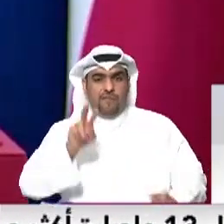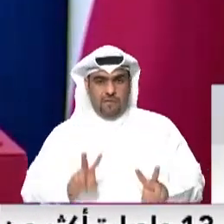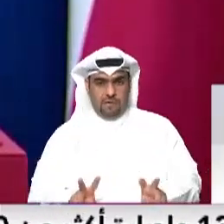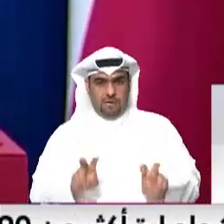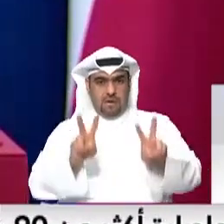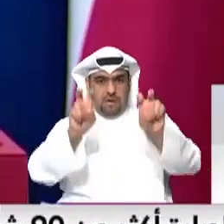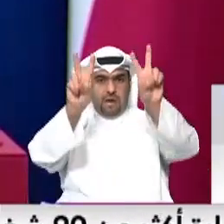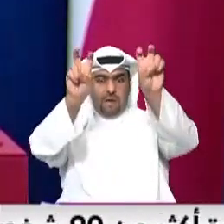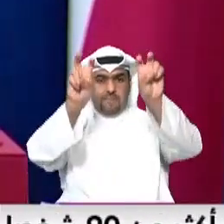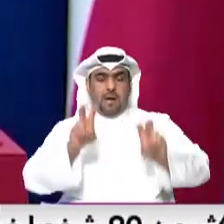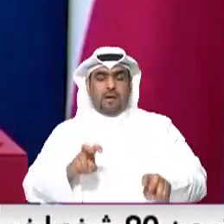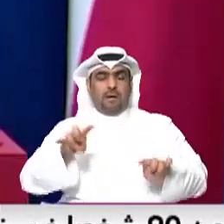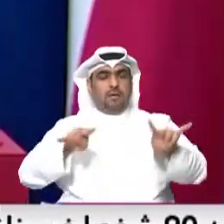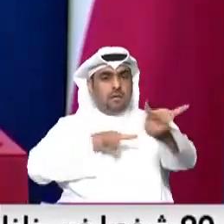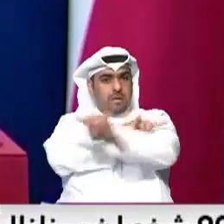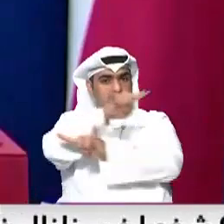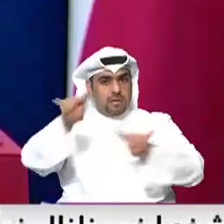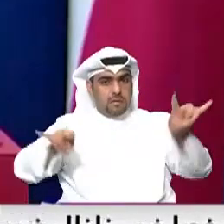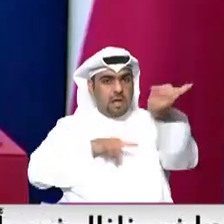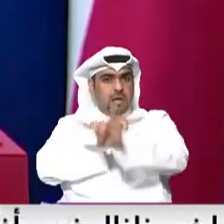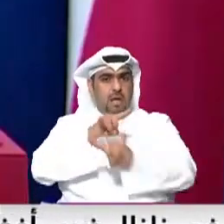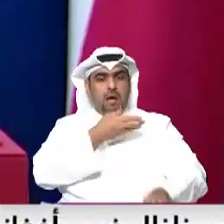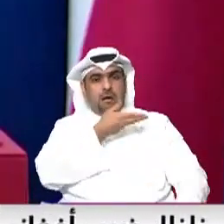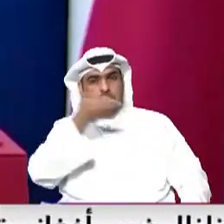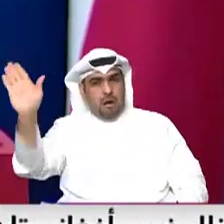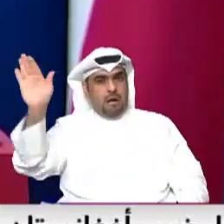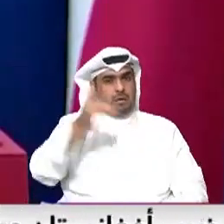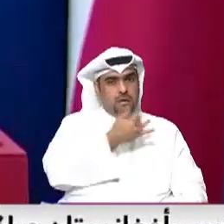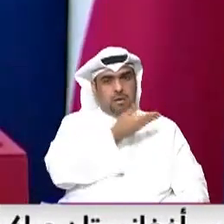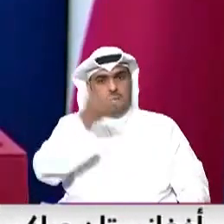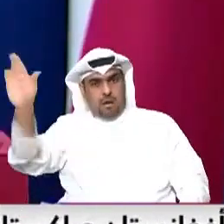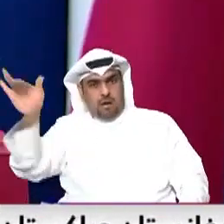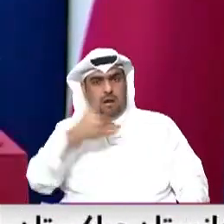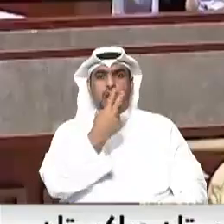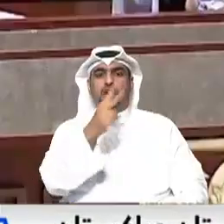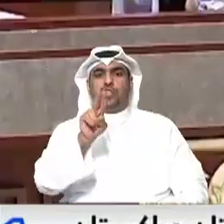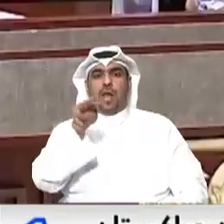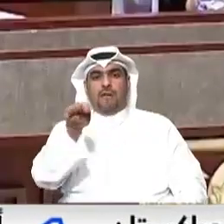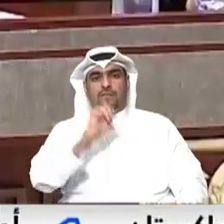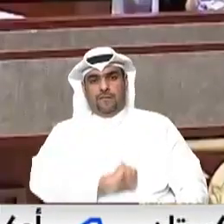140,000 طلعة جوية منذ بدء الحرب.